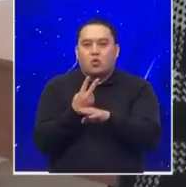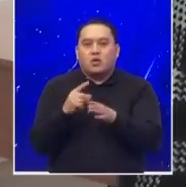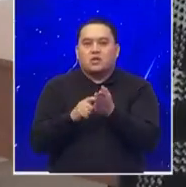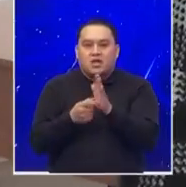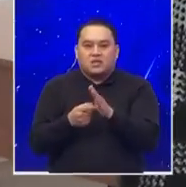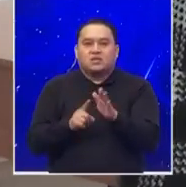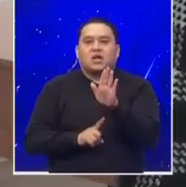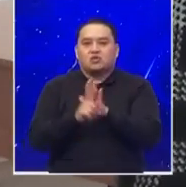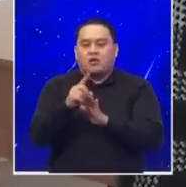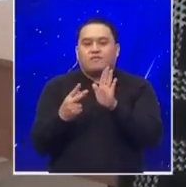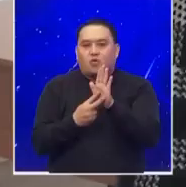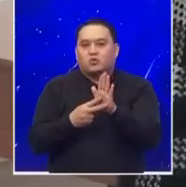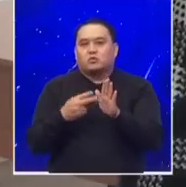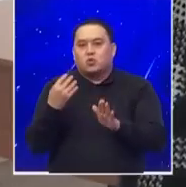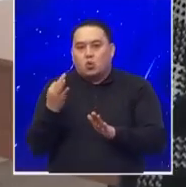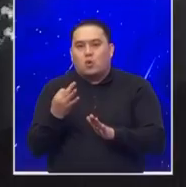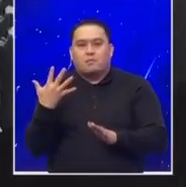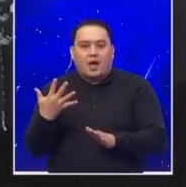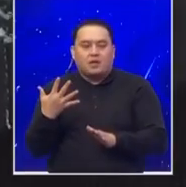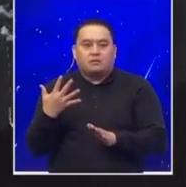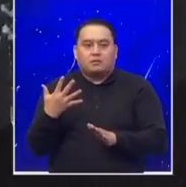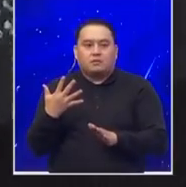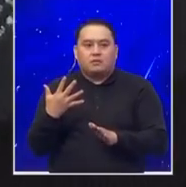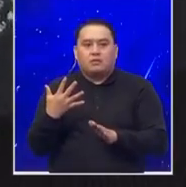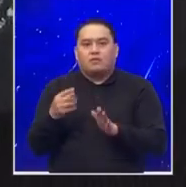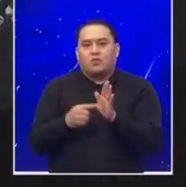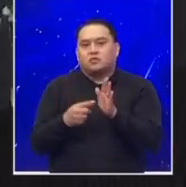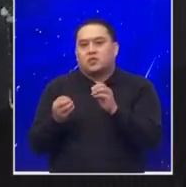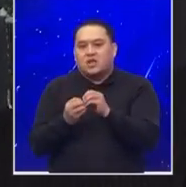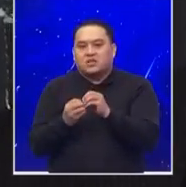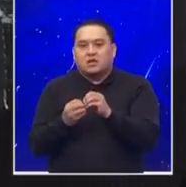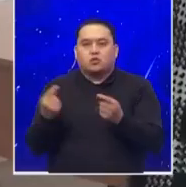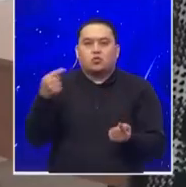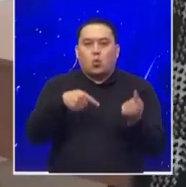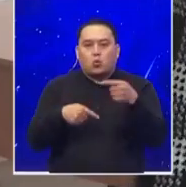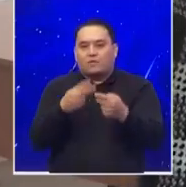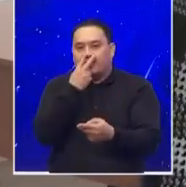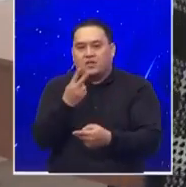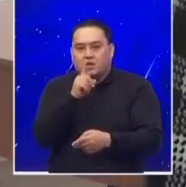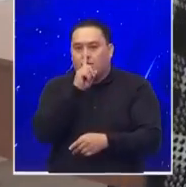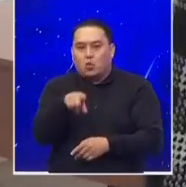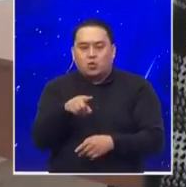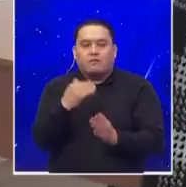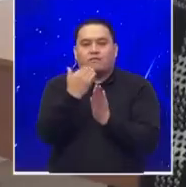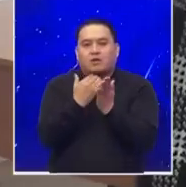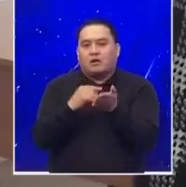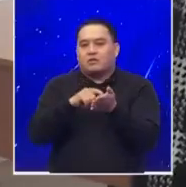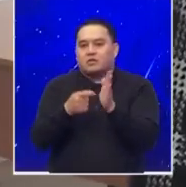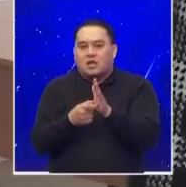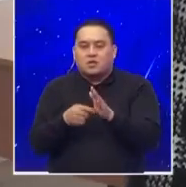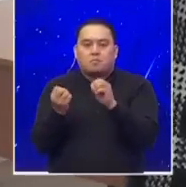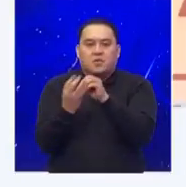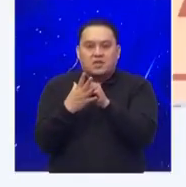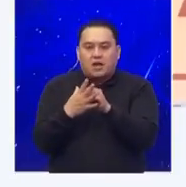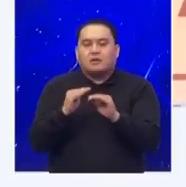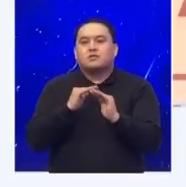начнет 8:05, третий класс начнет 8:10. Они друг друга не будут видеть. В классах будут сидеть по